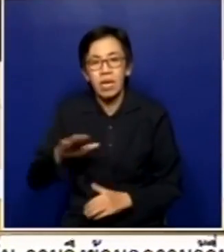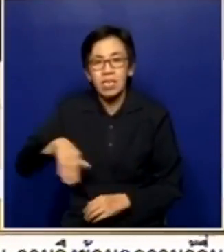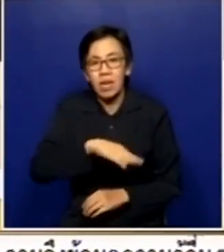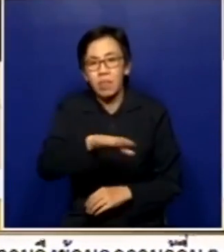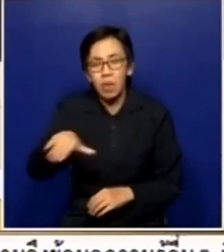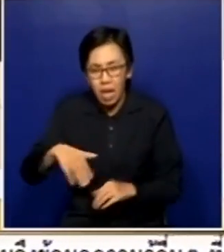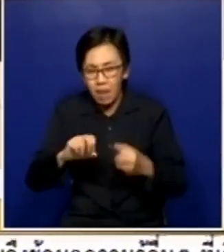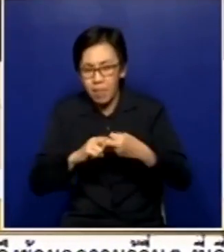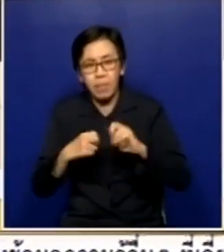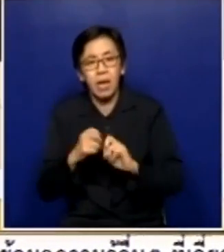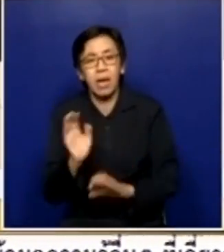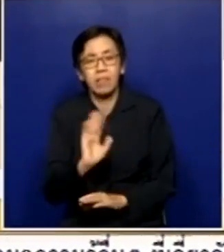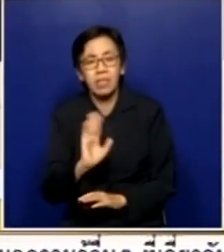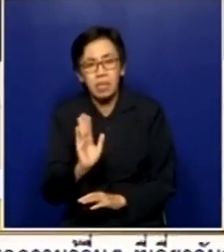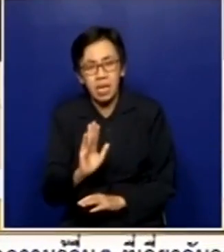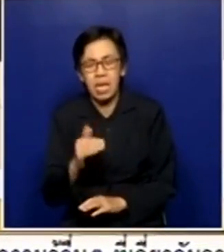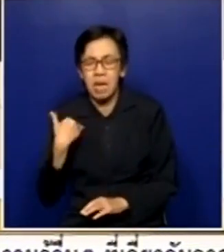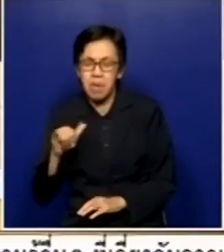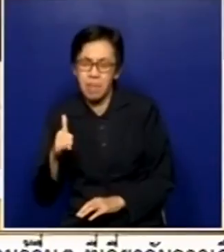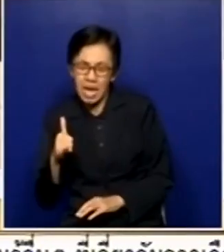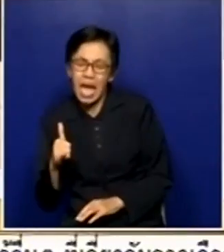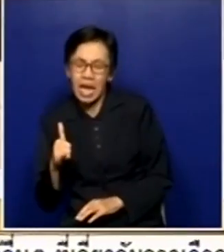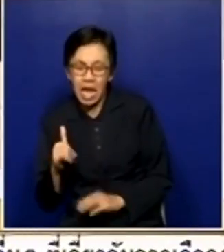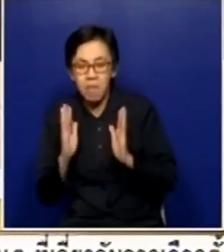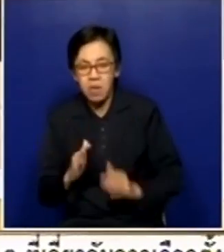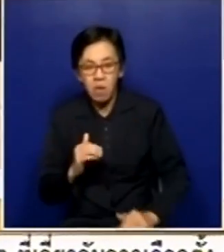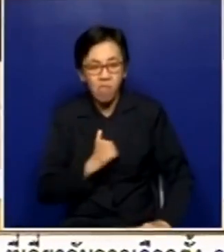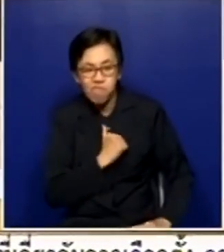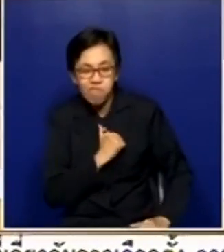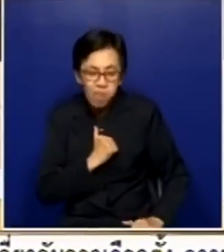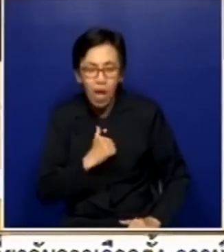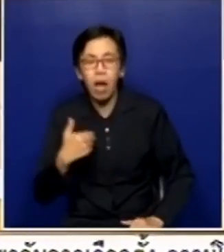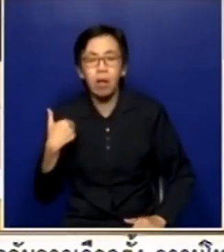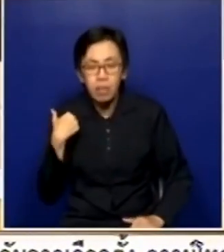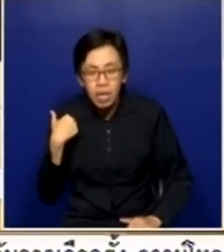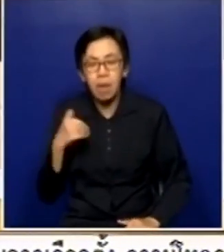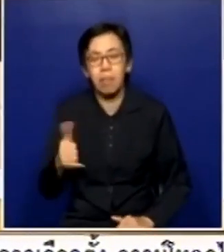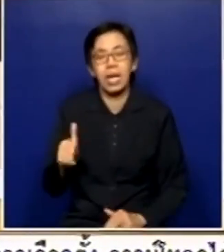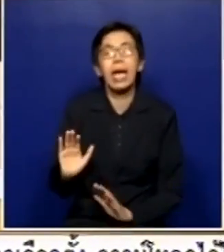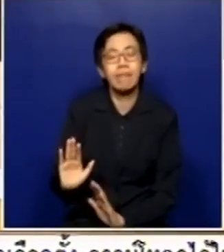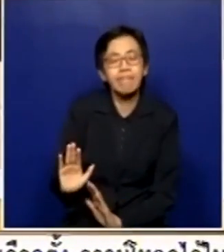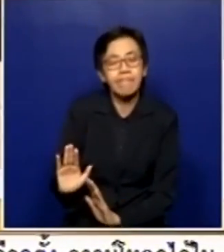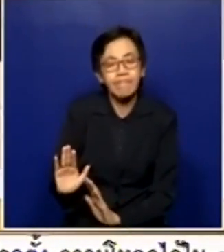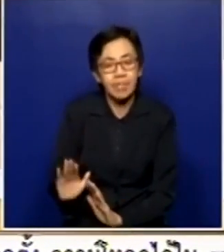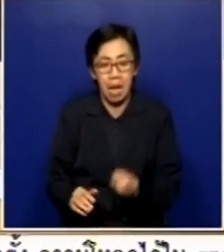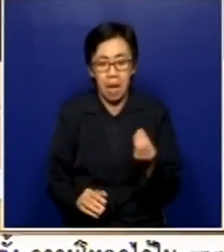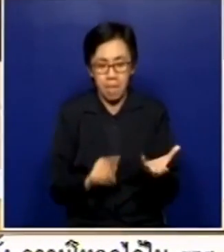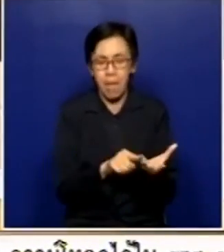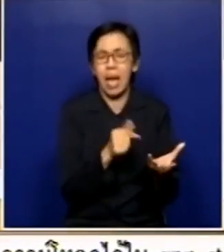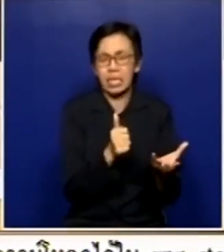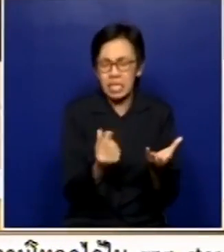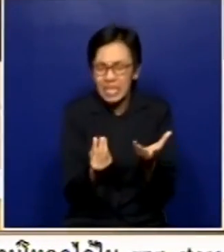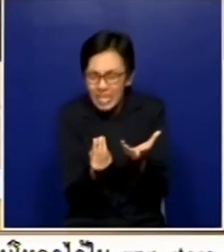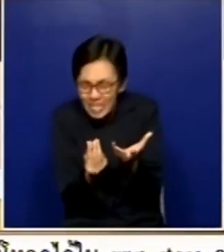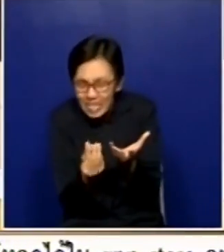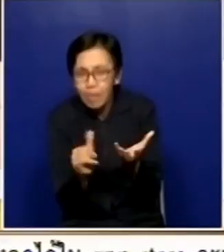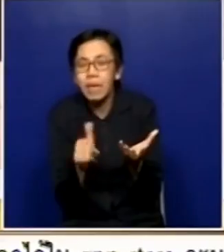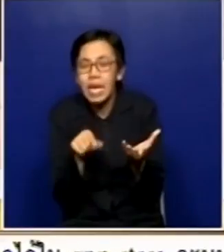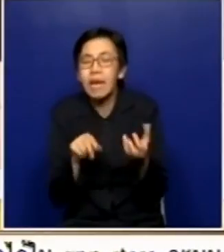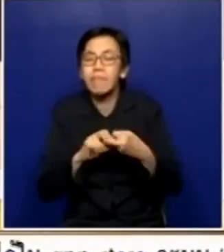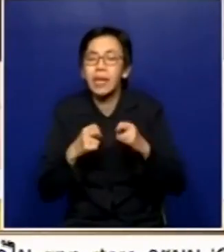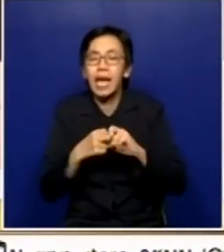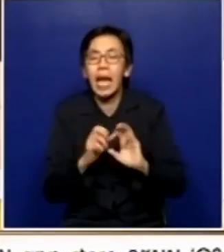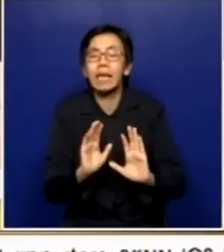คนมีปัญหาอาจจะมีบางคนที่คึกคะนองหรือด้วยในก็ตามเคยทำให้สิ่งที่ไม่ควรจะเกิดก็เกิดขึ้นมา